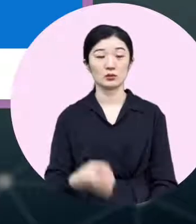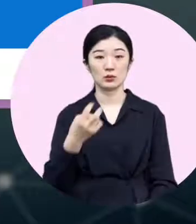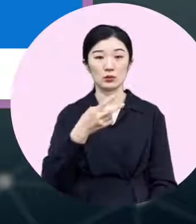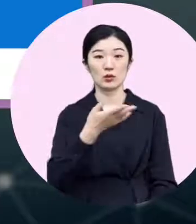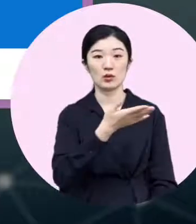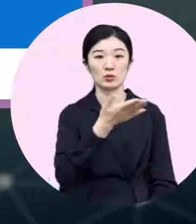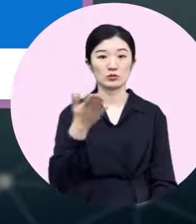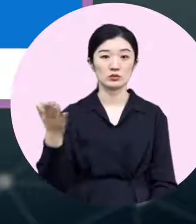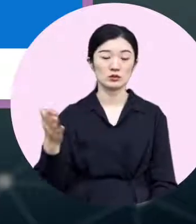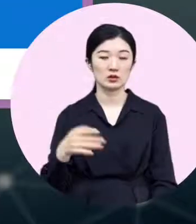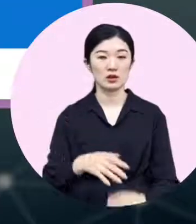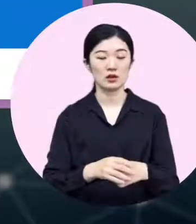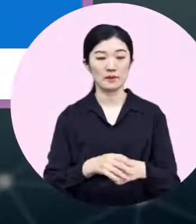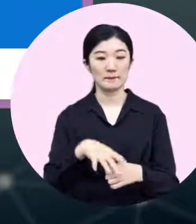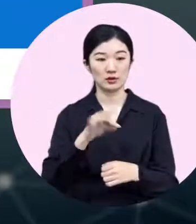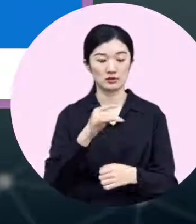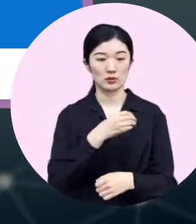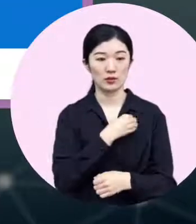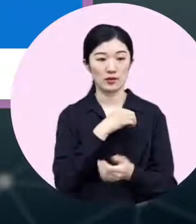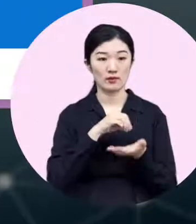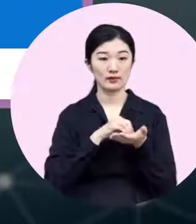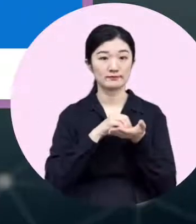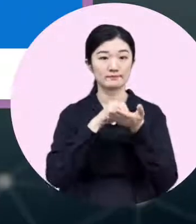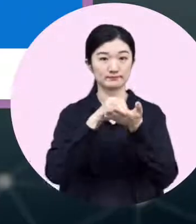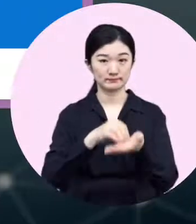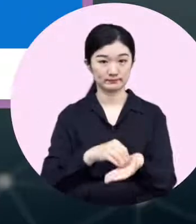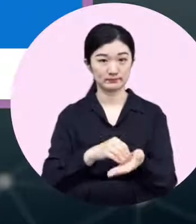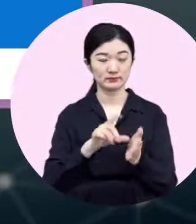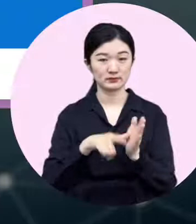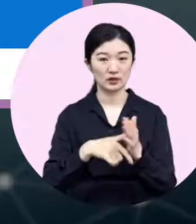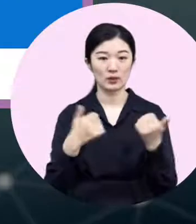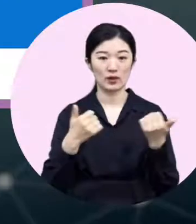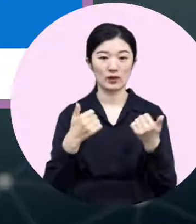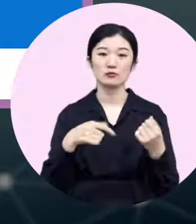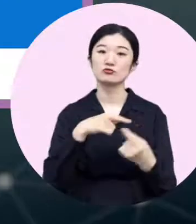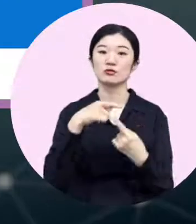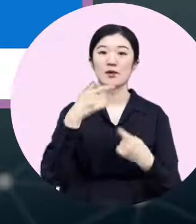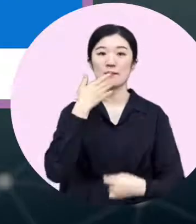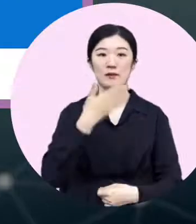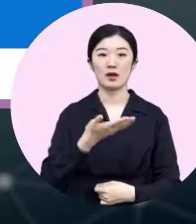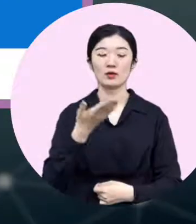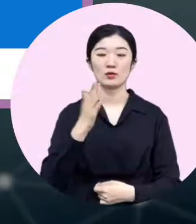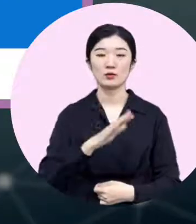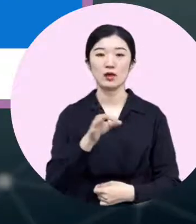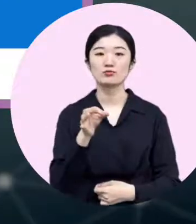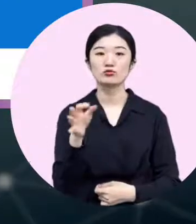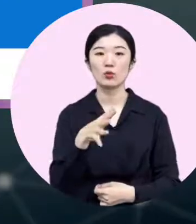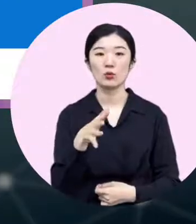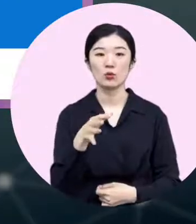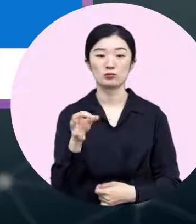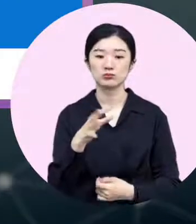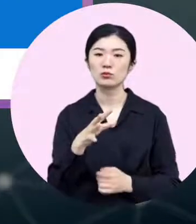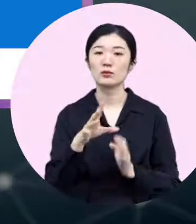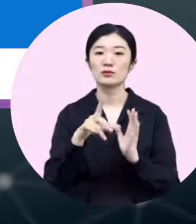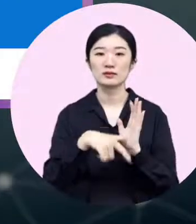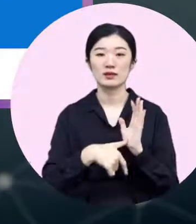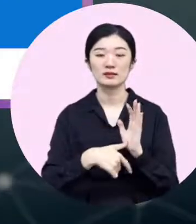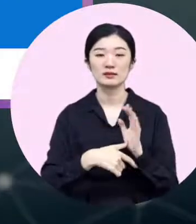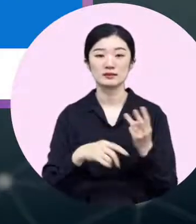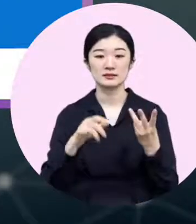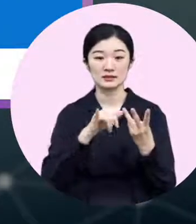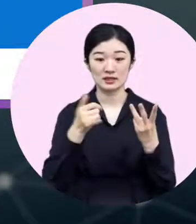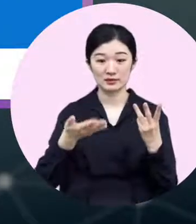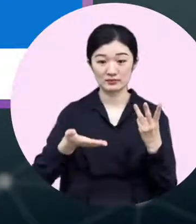줌 회원가입을 하시고 얼마든지 회의를 주관하실 수 있지만 무료 계정에서는 그 3명